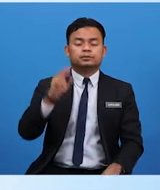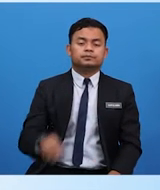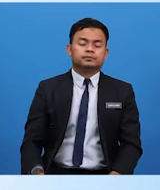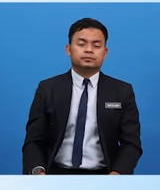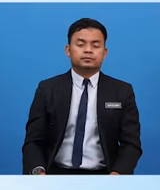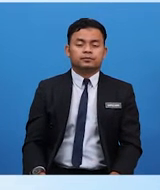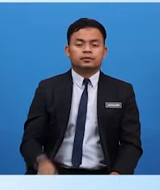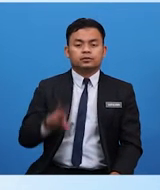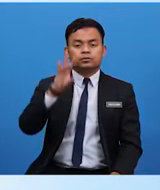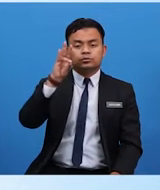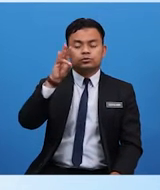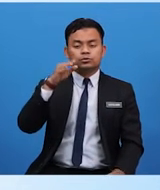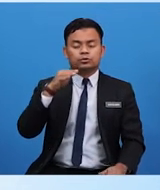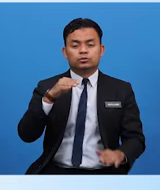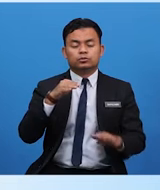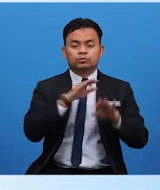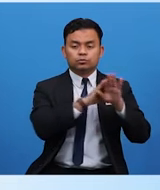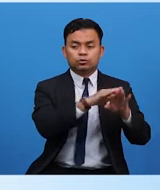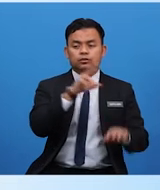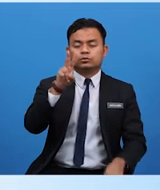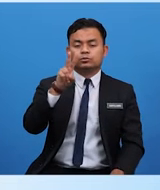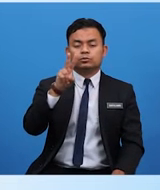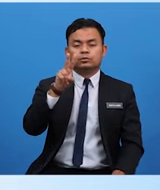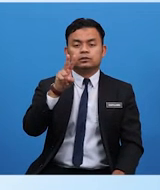7227 tolak 2 =